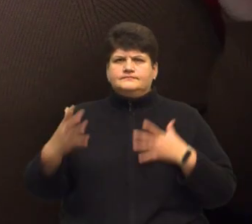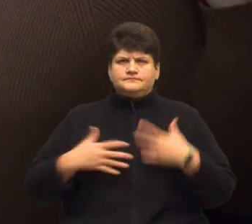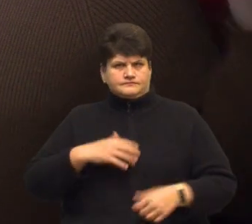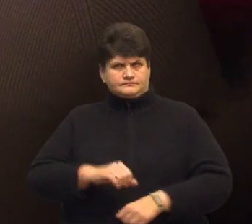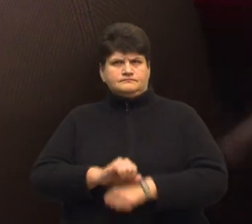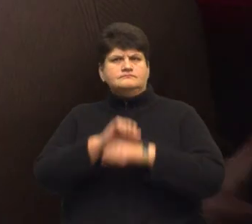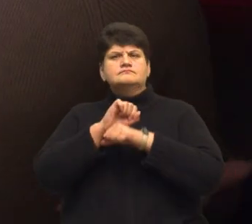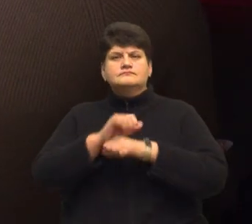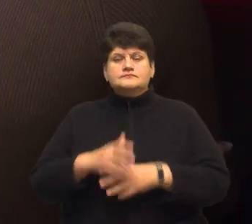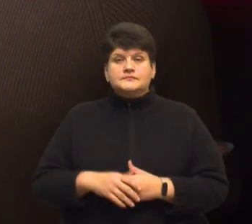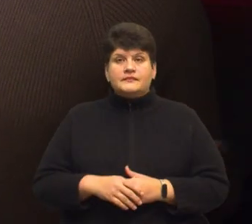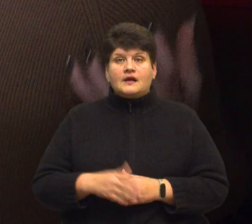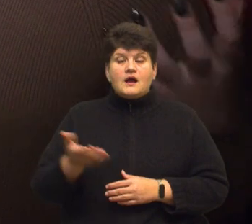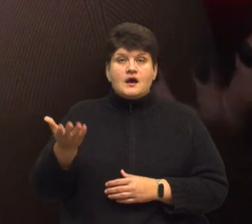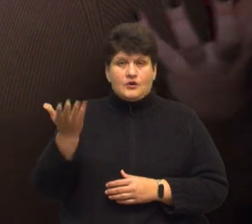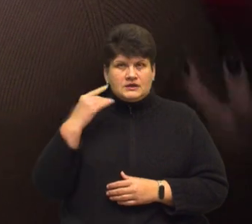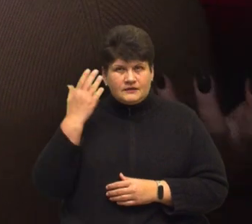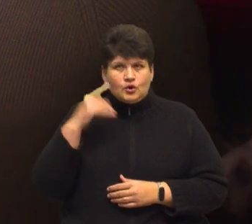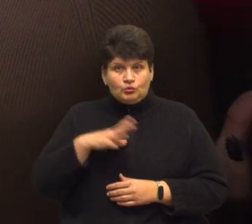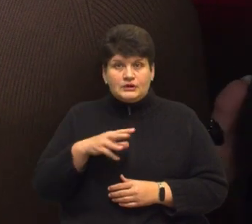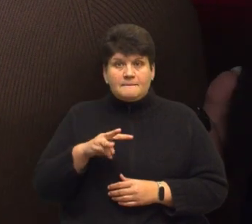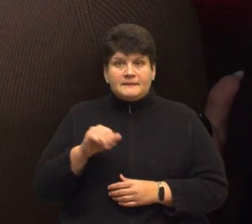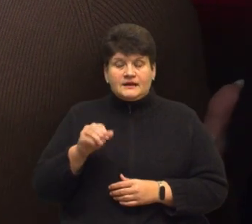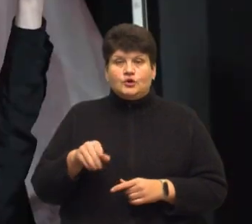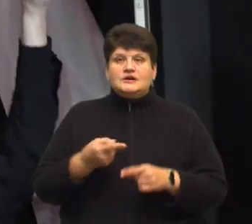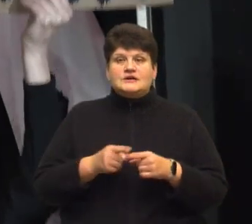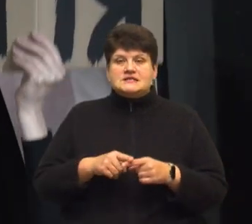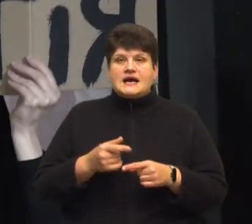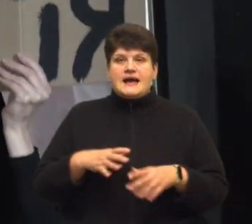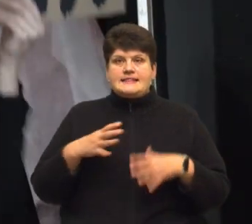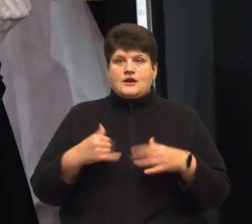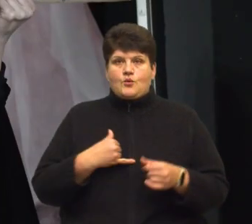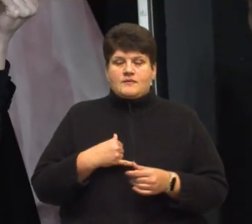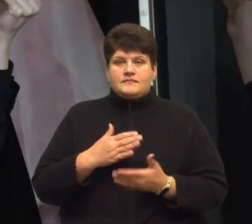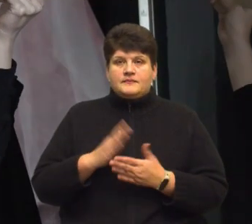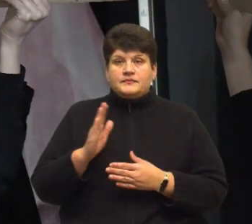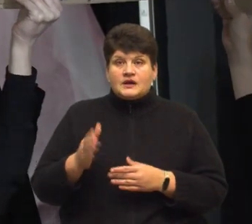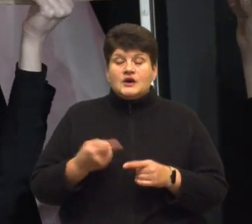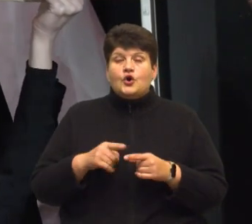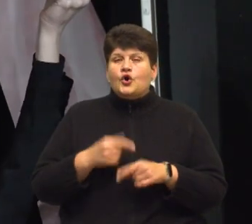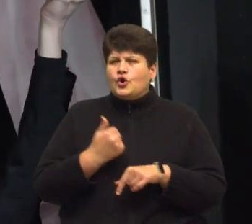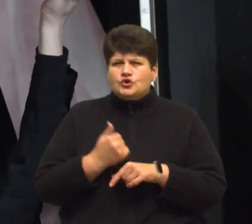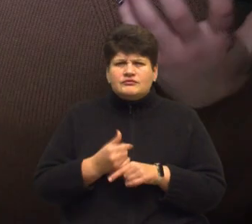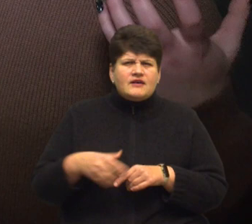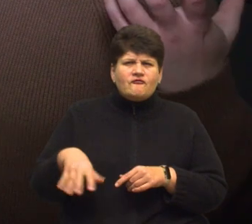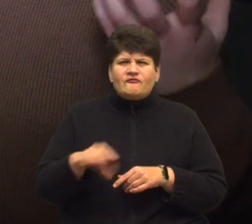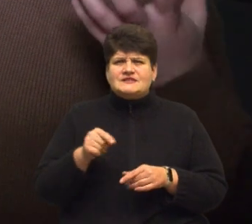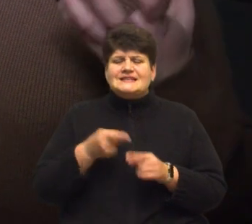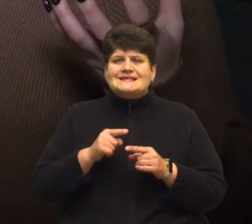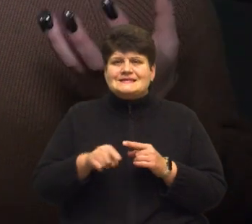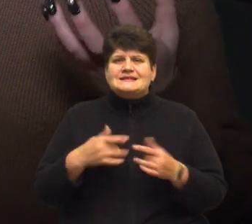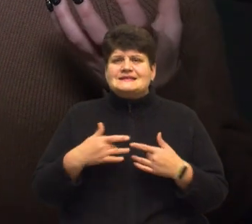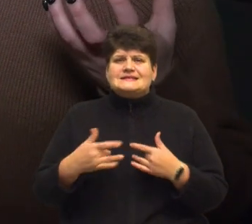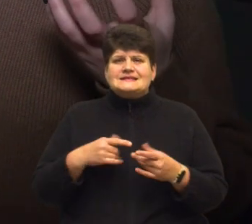з колись було на мітингу от та сама енергія повинна в мене бути головний масж оцієї всієї сцени з мітингом